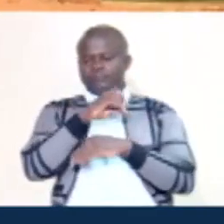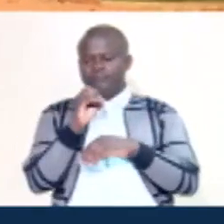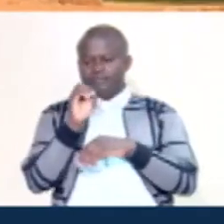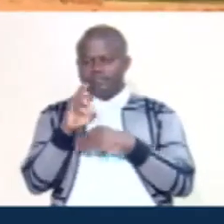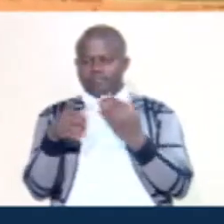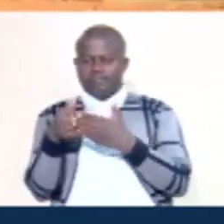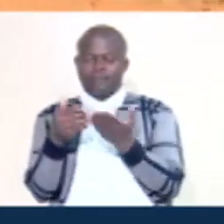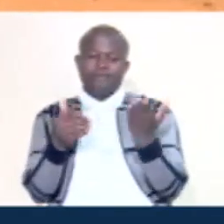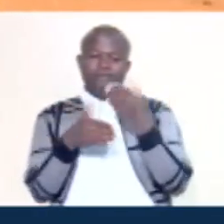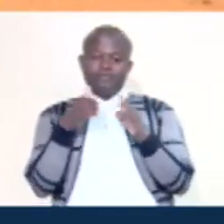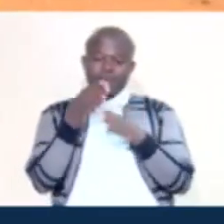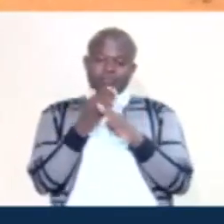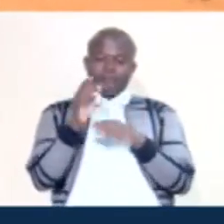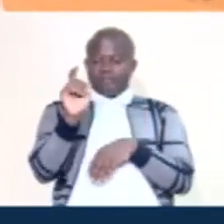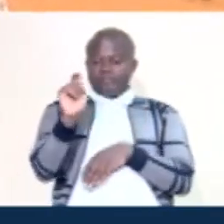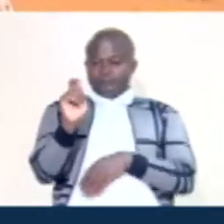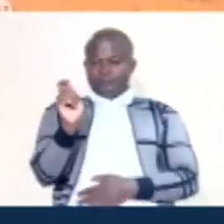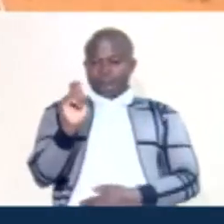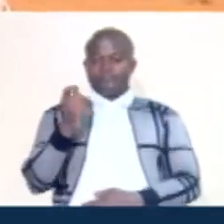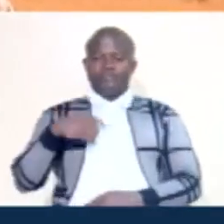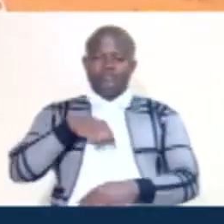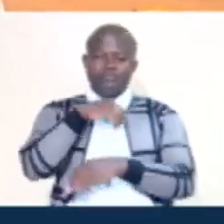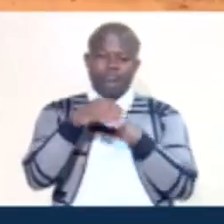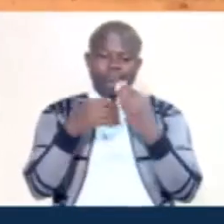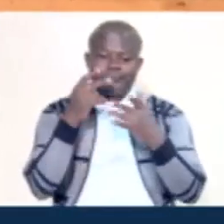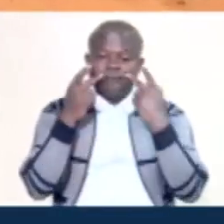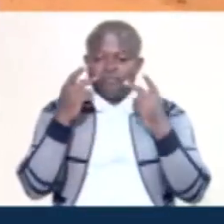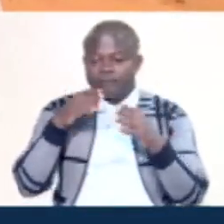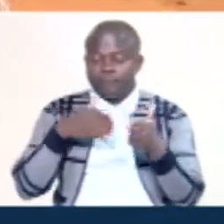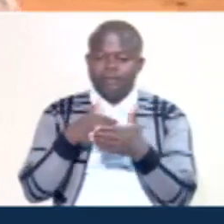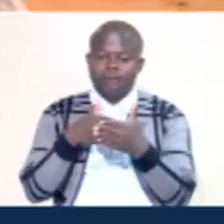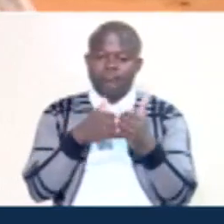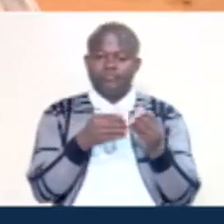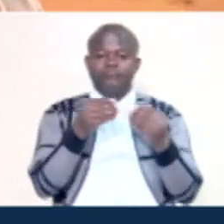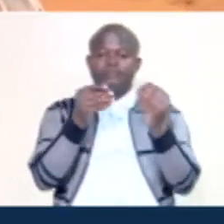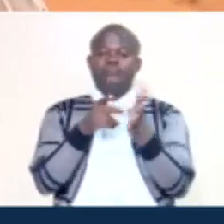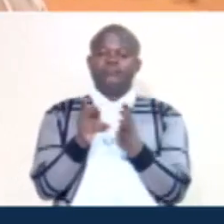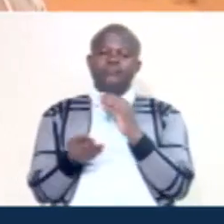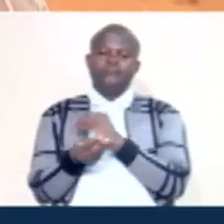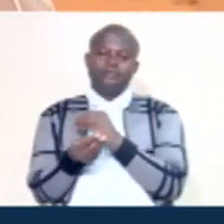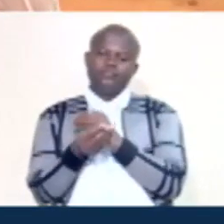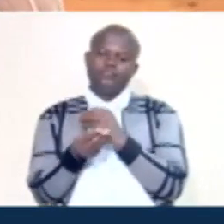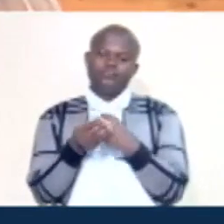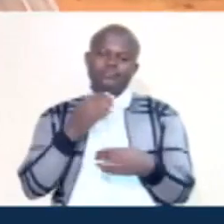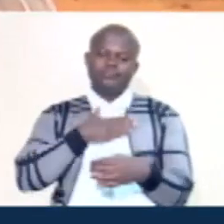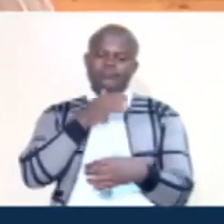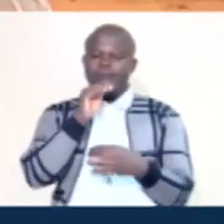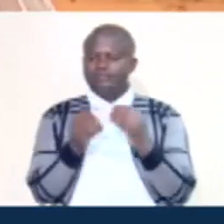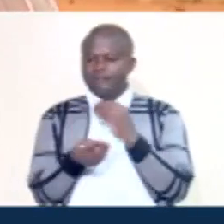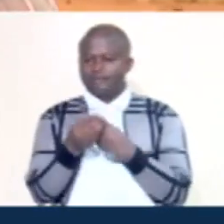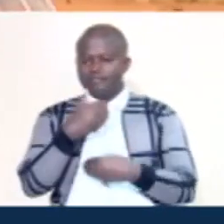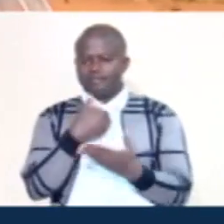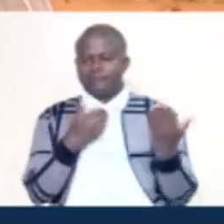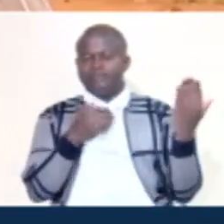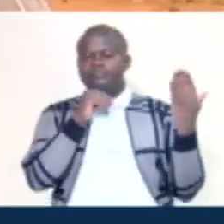cyangwa twubake za toilette ugasanga barimo baratunaze cyangwa bagatanga za ruswa nyine ngewe rero nta ruswa mfite